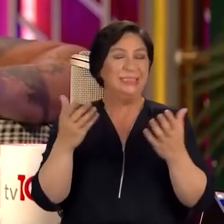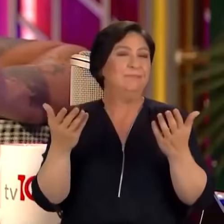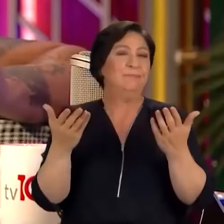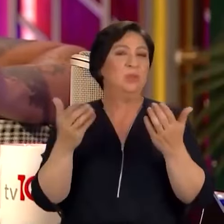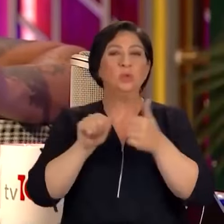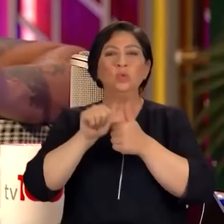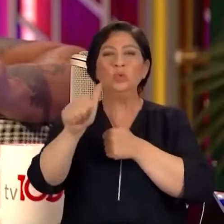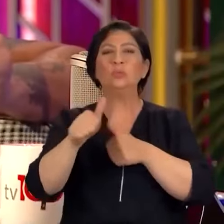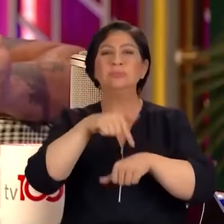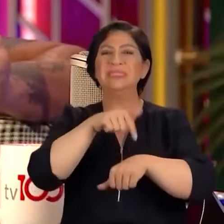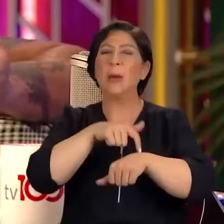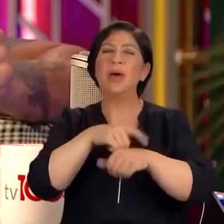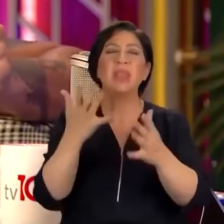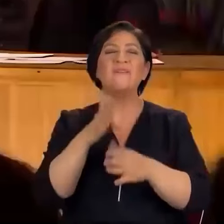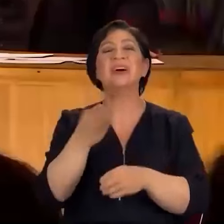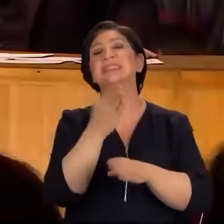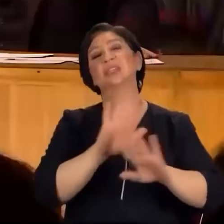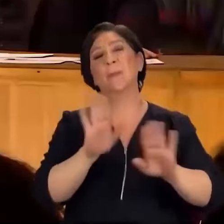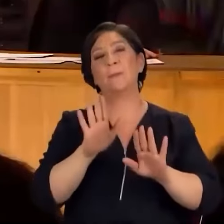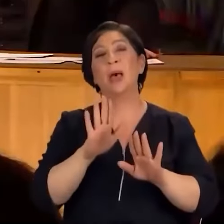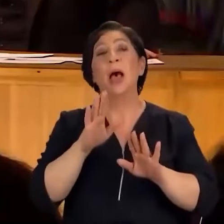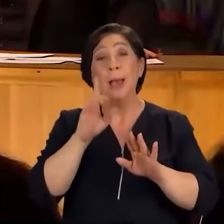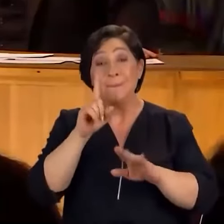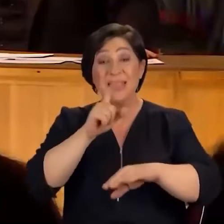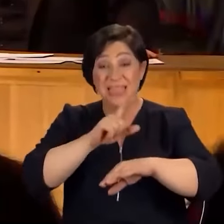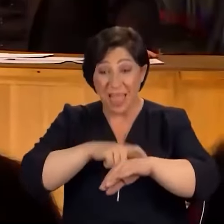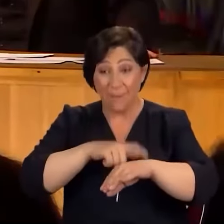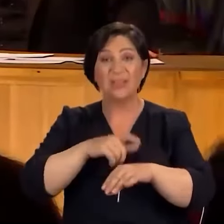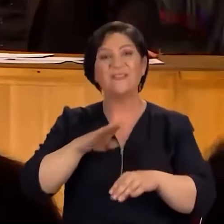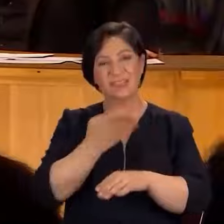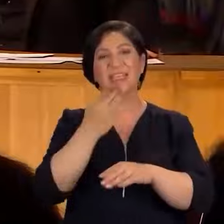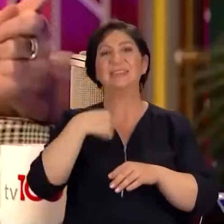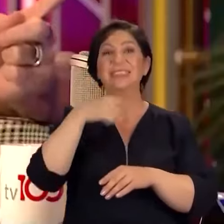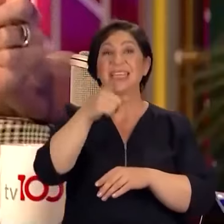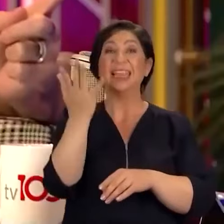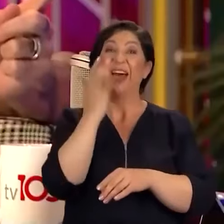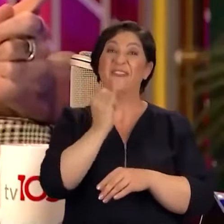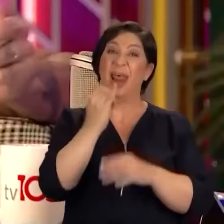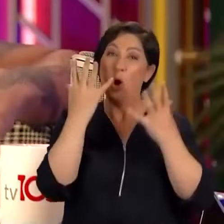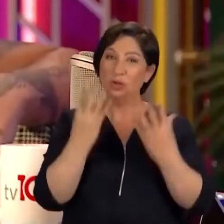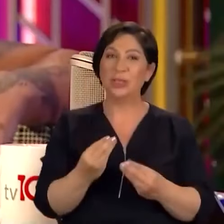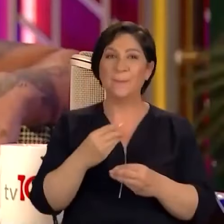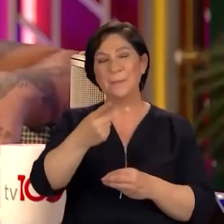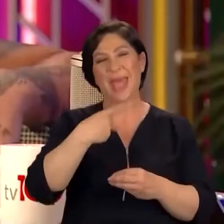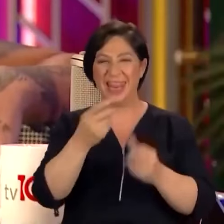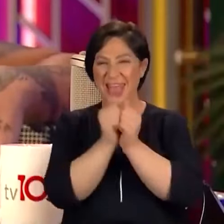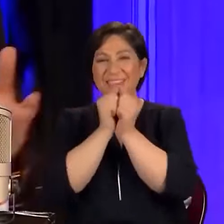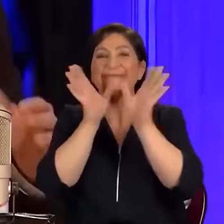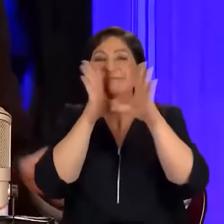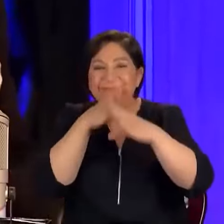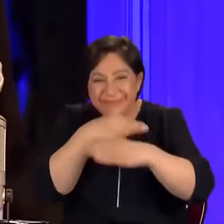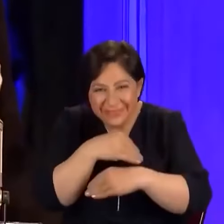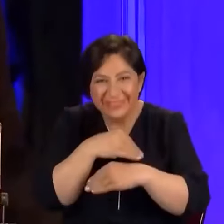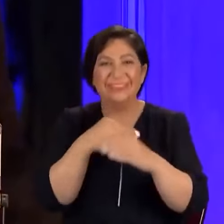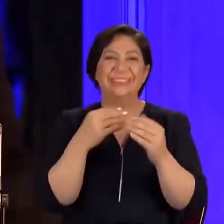yani herhalde uzun bir süre daha vazgeçemeyeceğim bir şey. Ama bir yerde muhakkak vazgeçeceğim ve senden daha fena olacağımı garanti ediyorum. Benle beraber yaşlanacaksın.